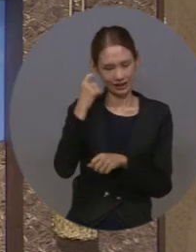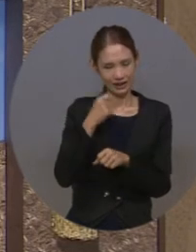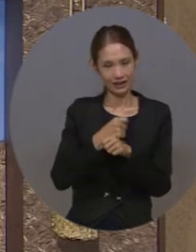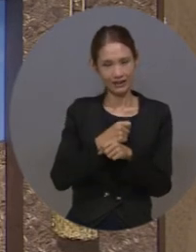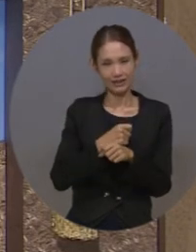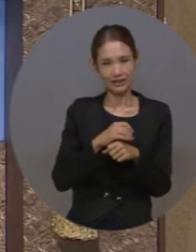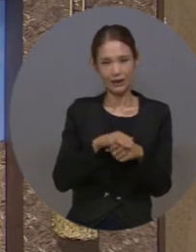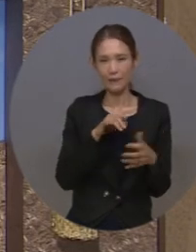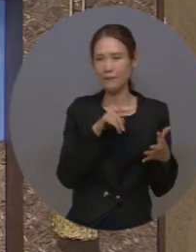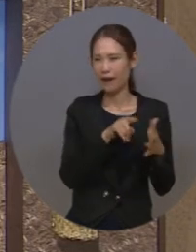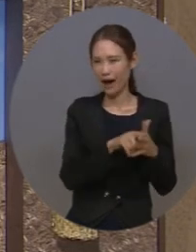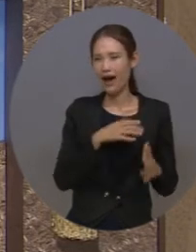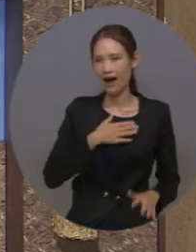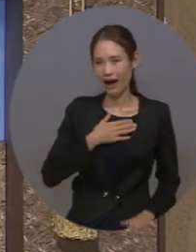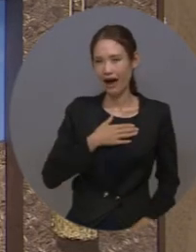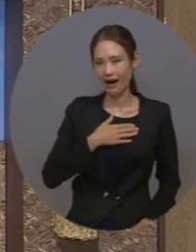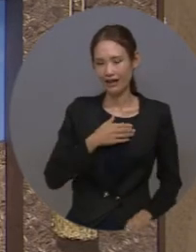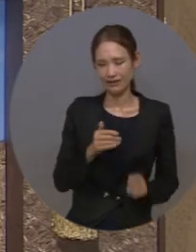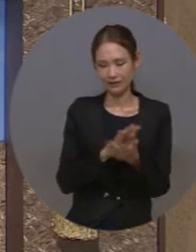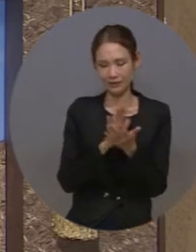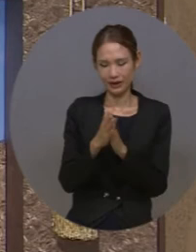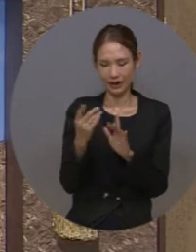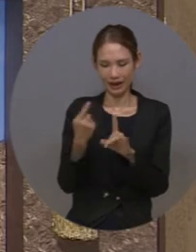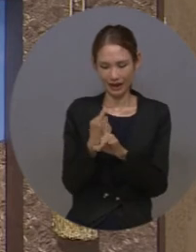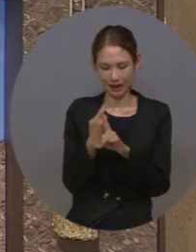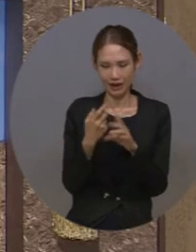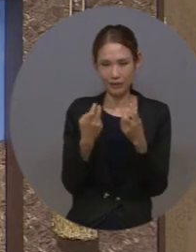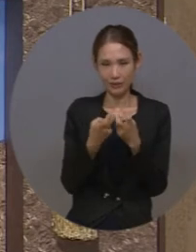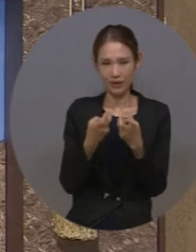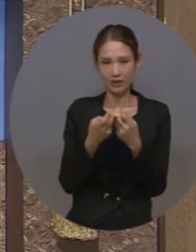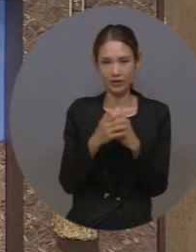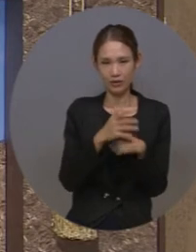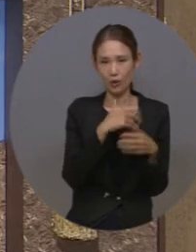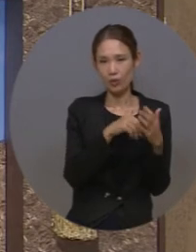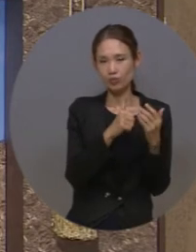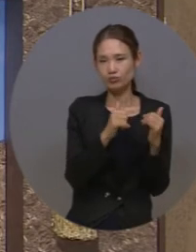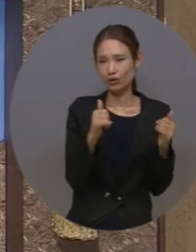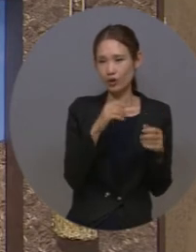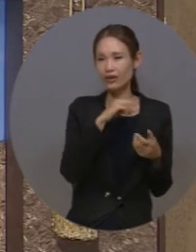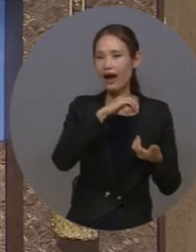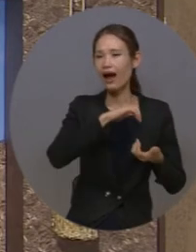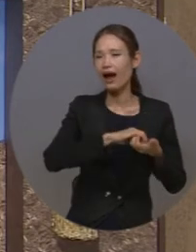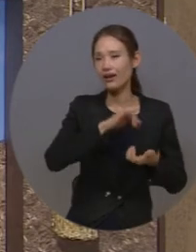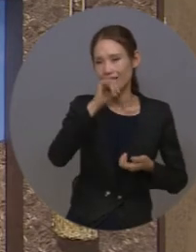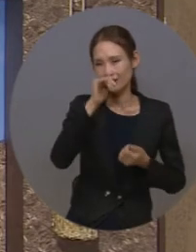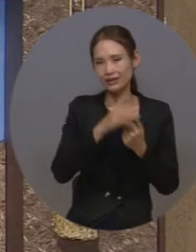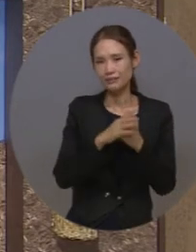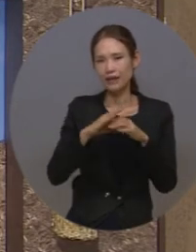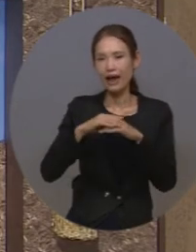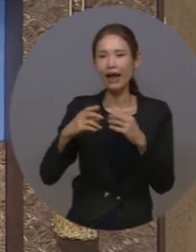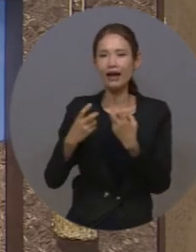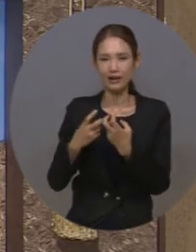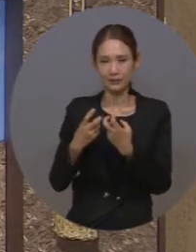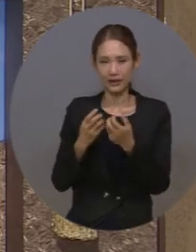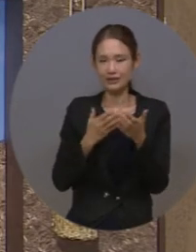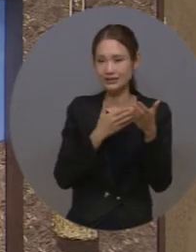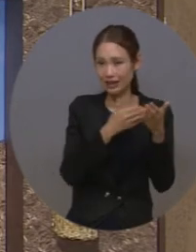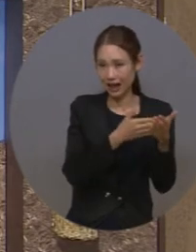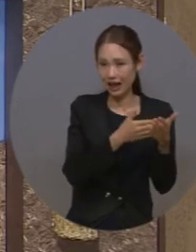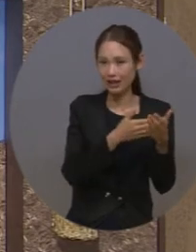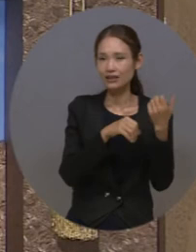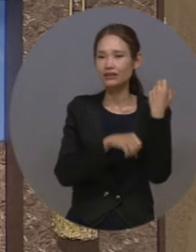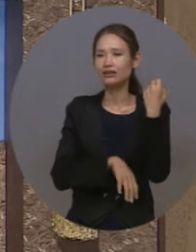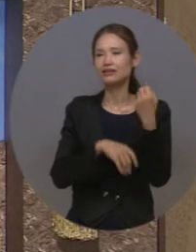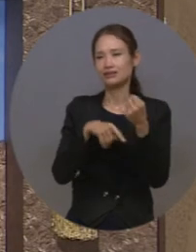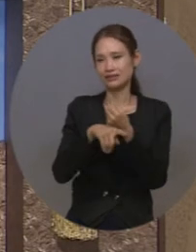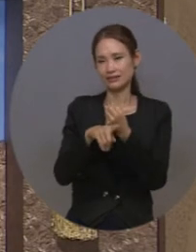그냥 해놓은 것이 잘. 아니라 대안을 제시하고, 네. 공무원들도 이제 한계가 있으니까 대안을 제시하고, 또 근거를